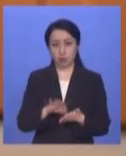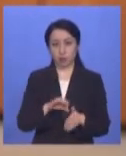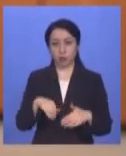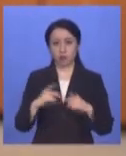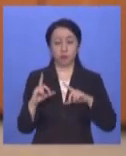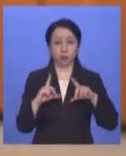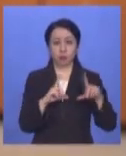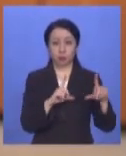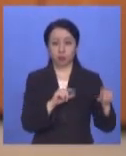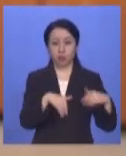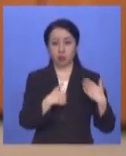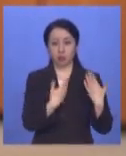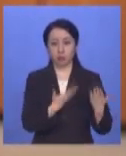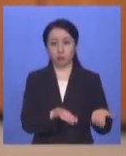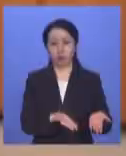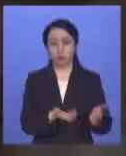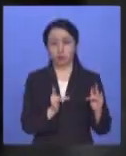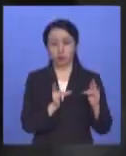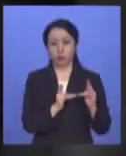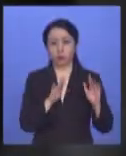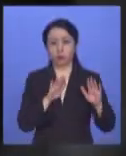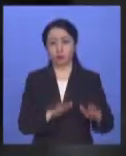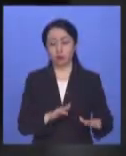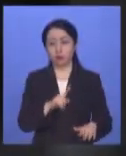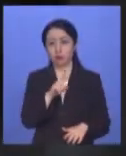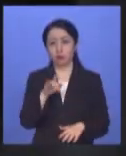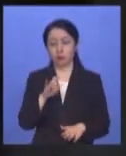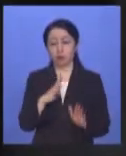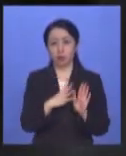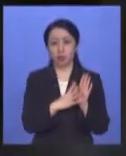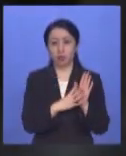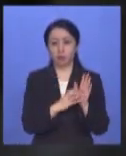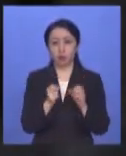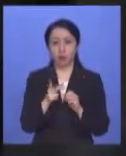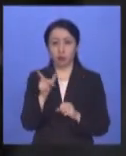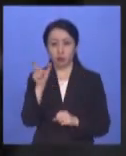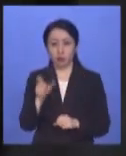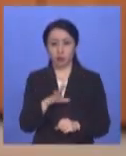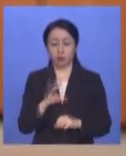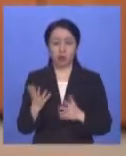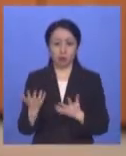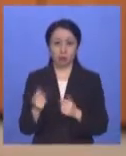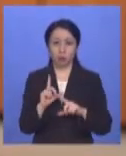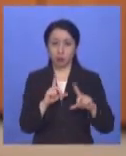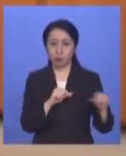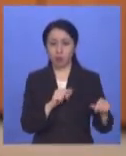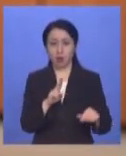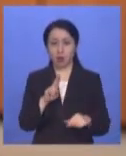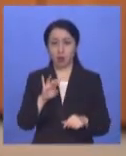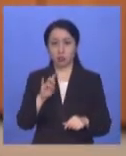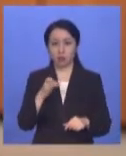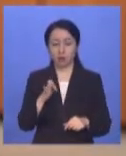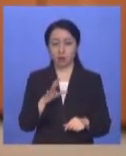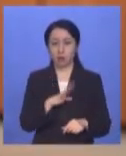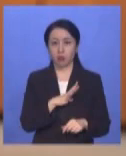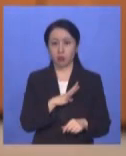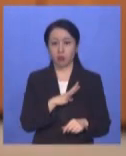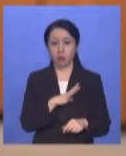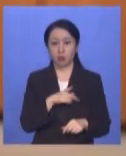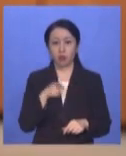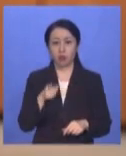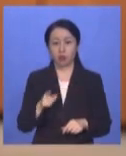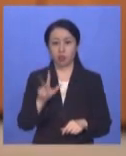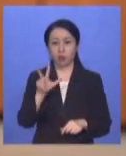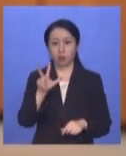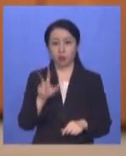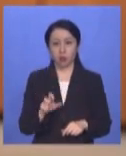эвакуируются и обеспечиваются вот койко-местами. В Заречном это 913 человек были эвакуированы, в Кожевенном было эвакуировано